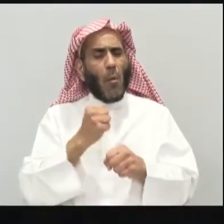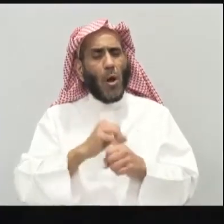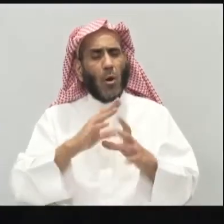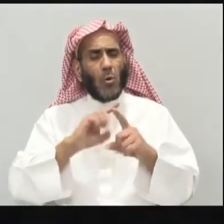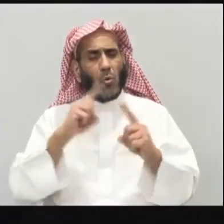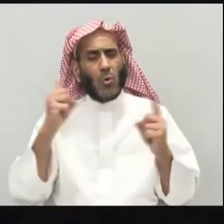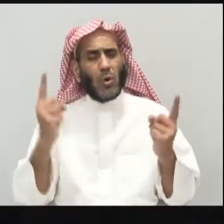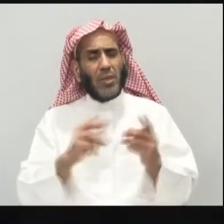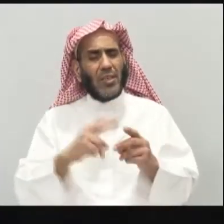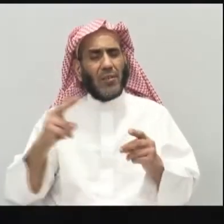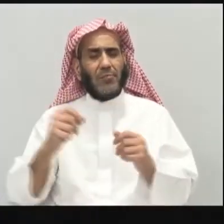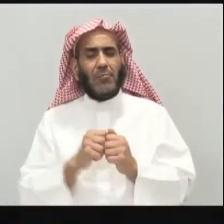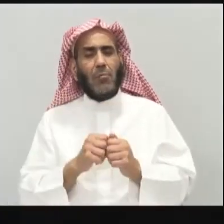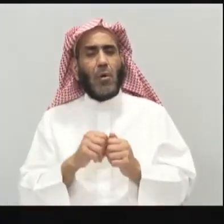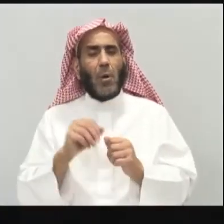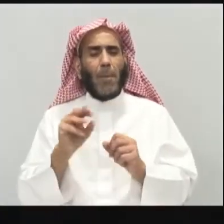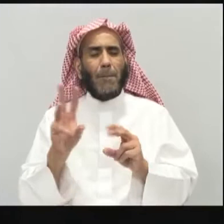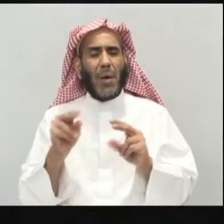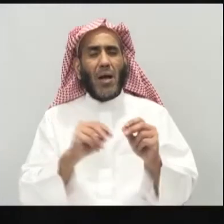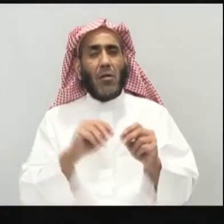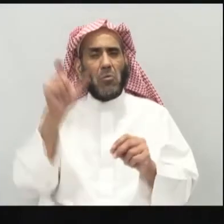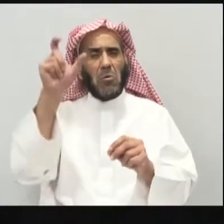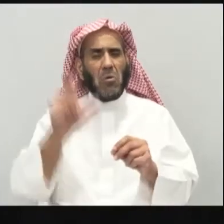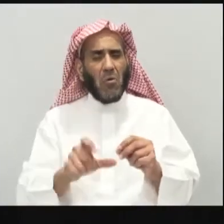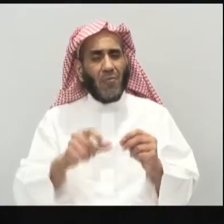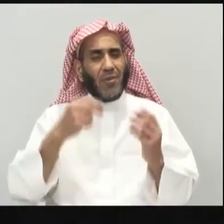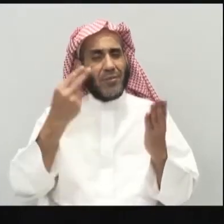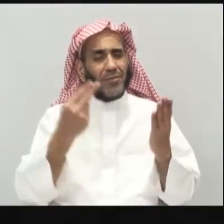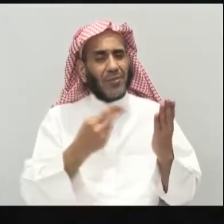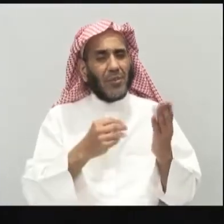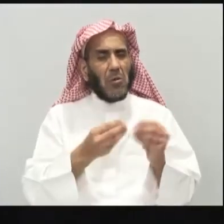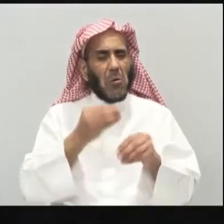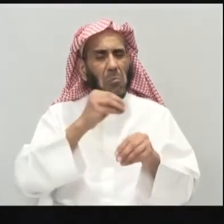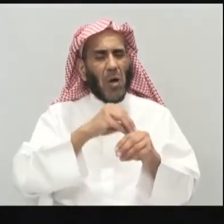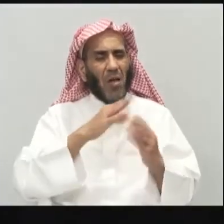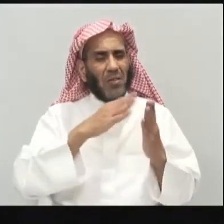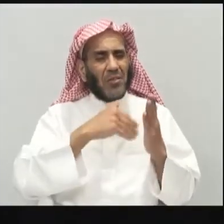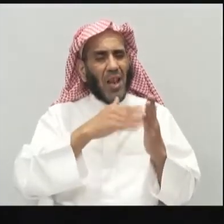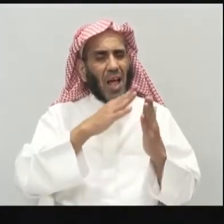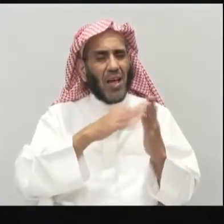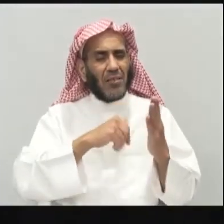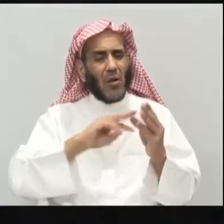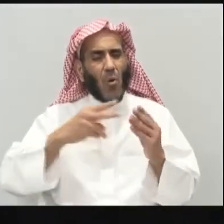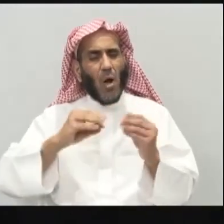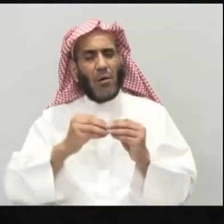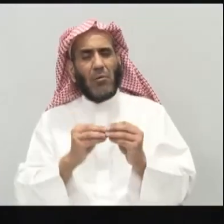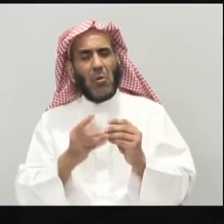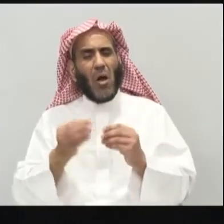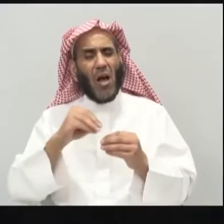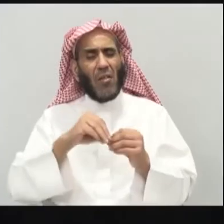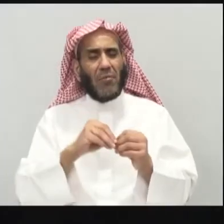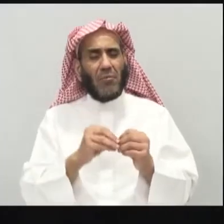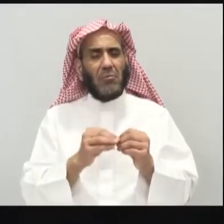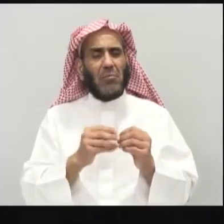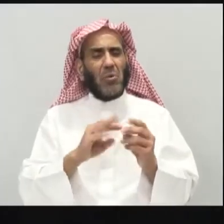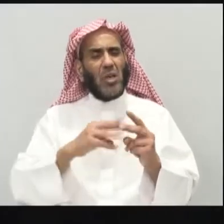عن بعضها البعض عندنا بعض الفنانين استخدم اللي هو ضاف عليها بعض الطلاءات بايضا بعضهم اضافا اللي هو